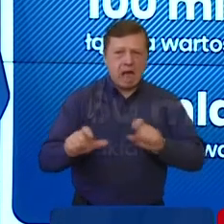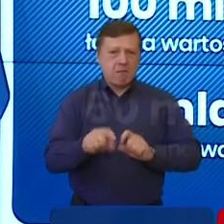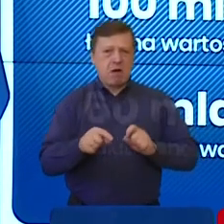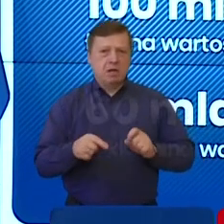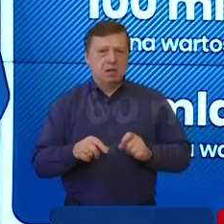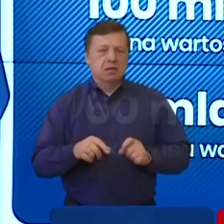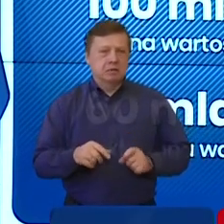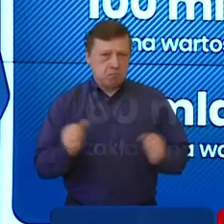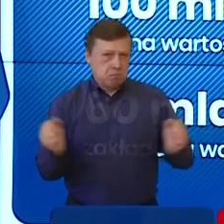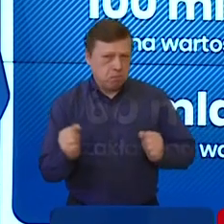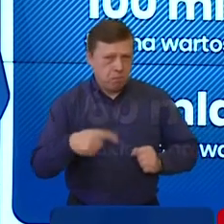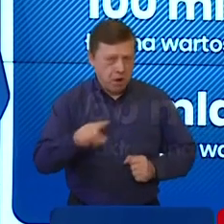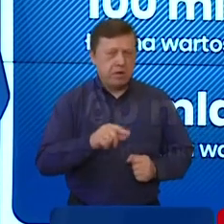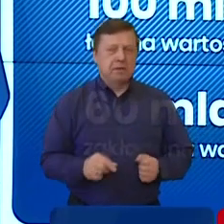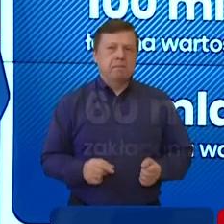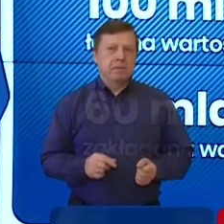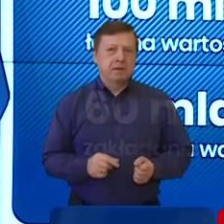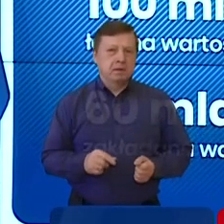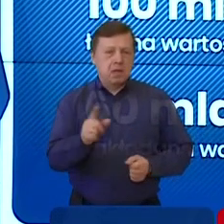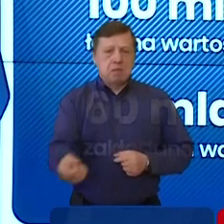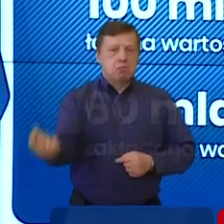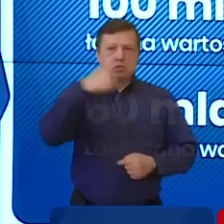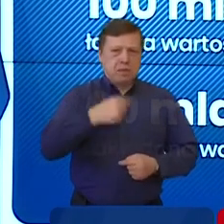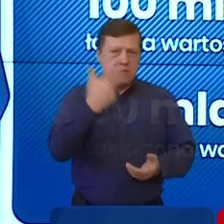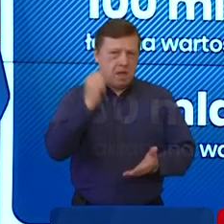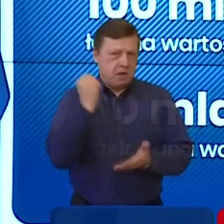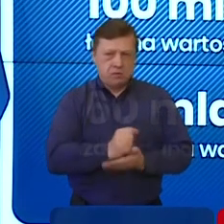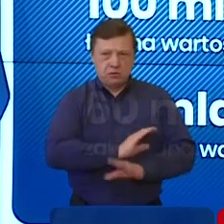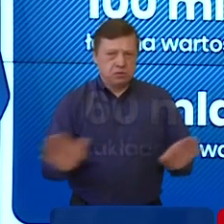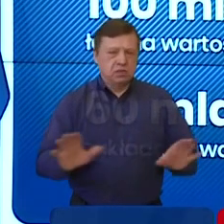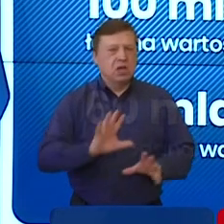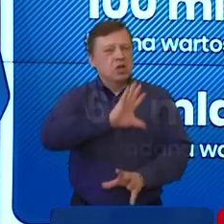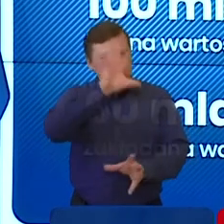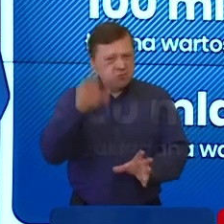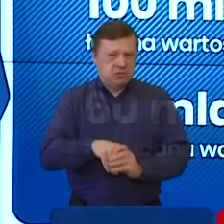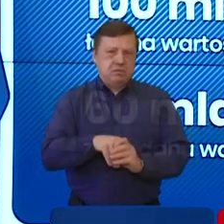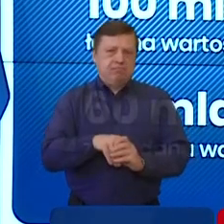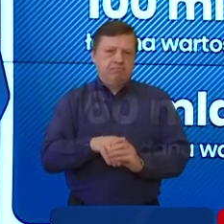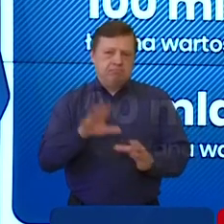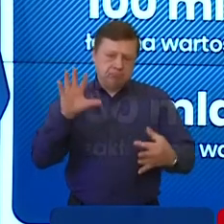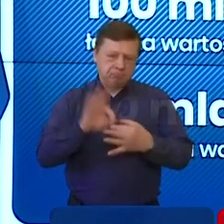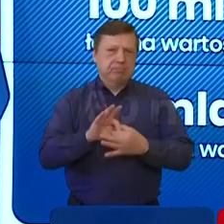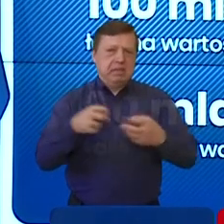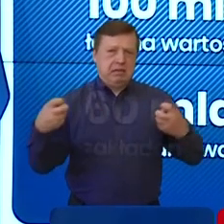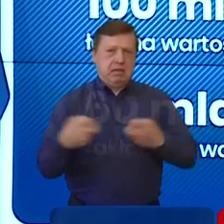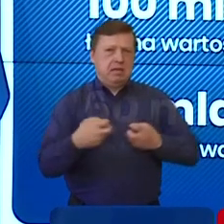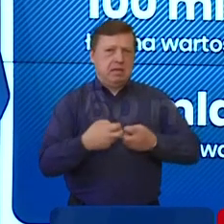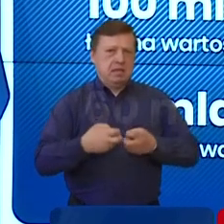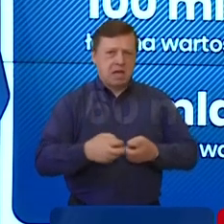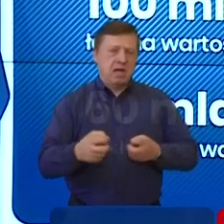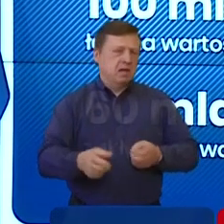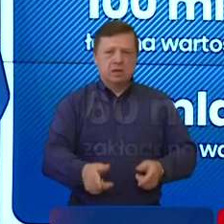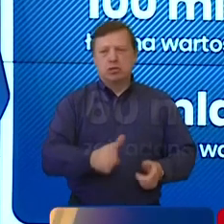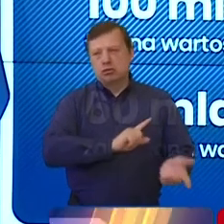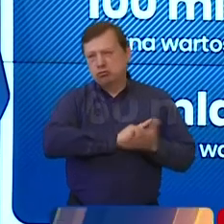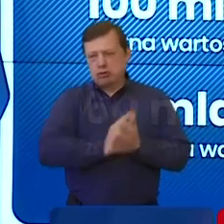się opuścić swoją miejscowość. Po prostu nie będzie takiej konieczności. Wszystko będzie odbywało się szybko, online. Natychmiast